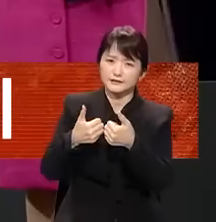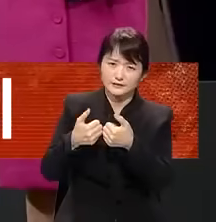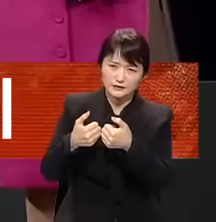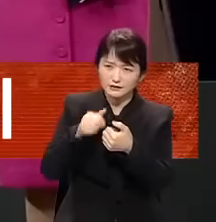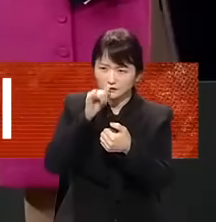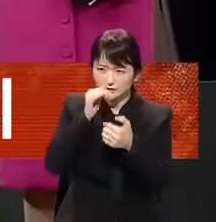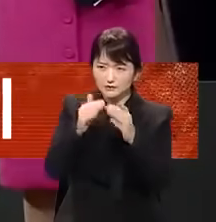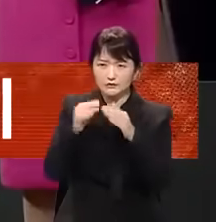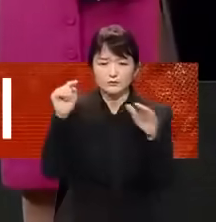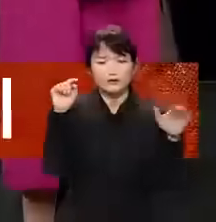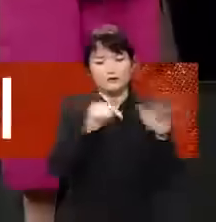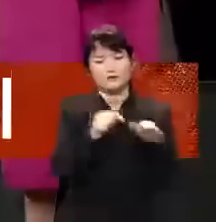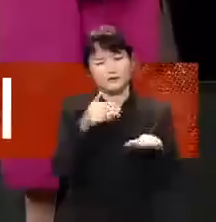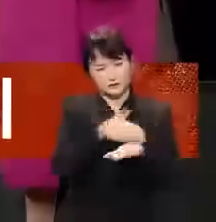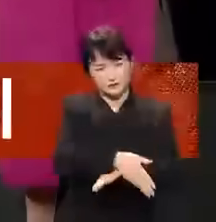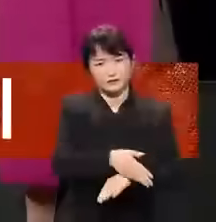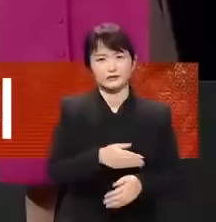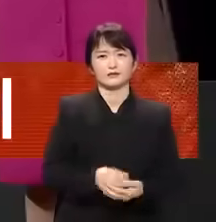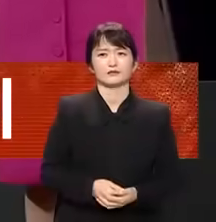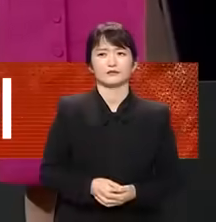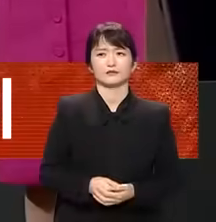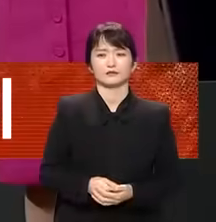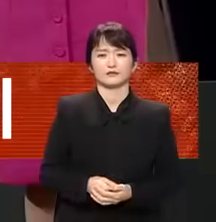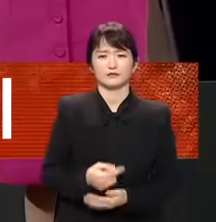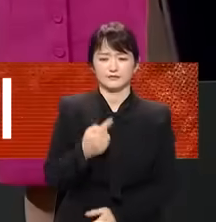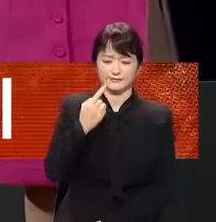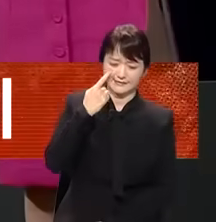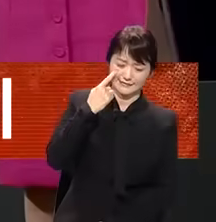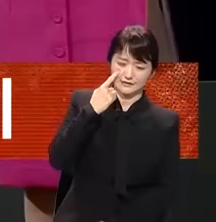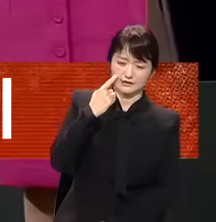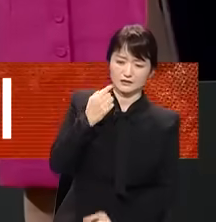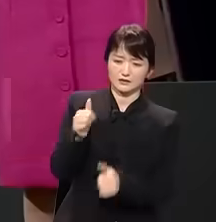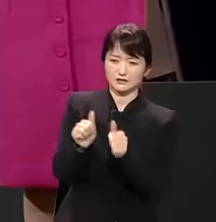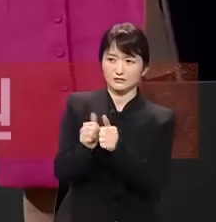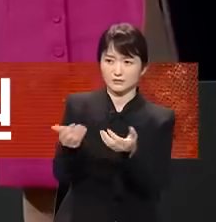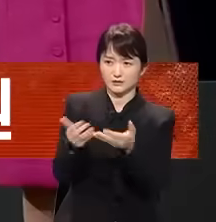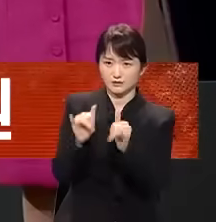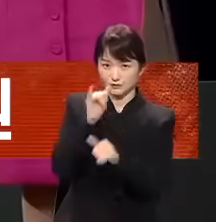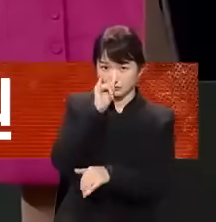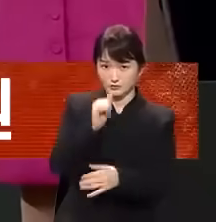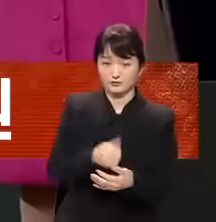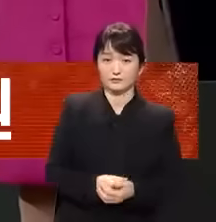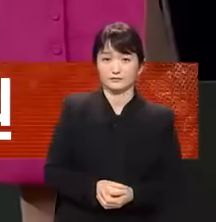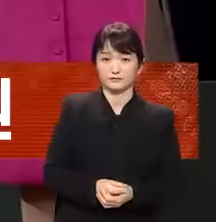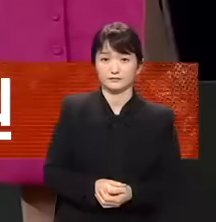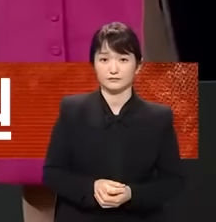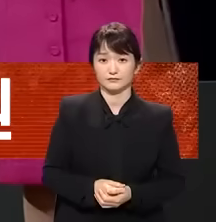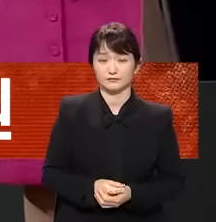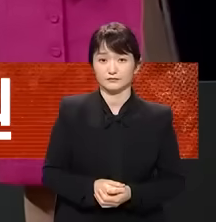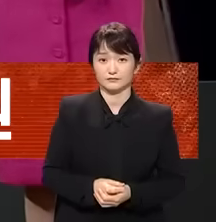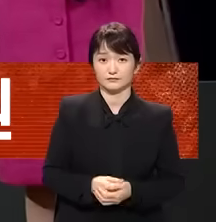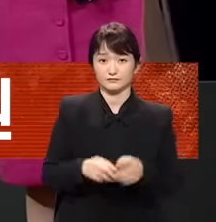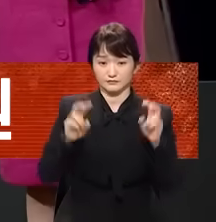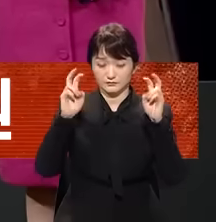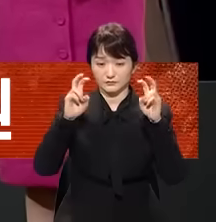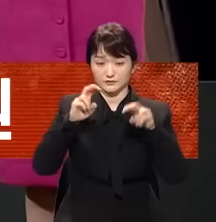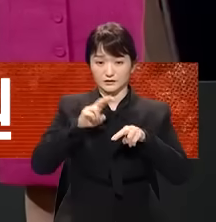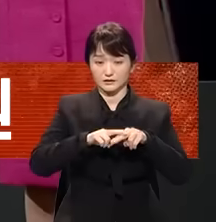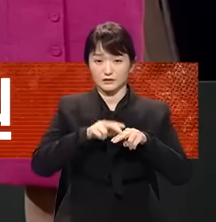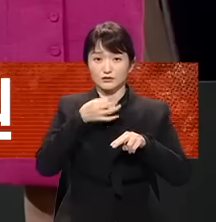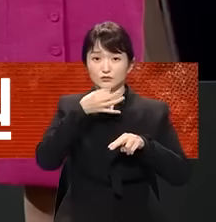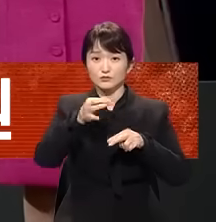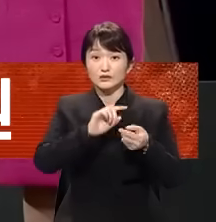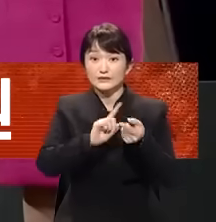하는데요 그러던 와중에 거슬리는 남자 직원까지 생겼습니다 어이 있는 회사 직 대신